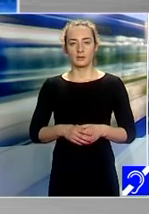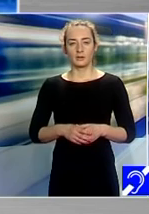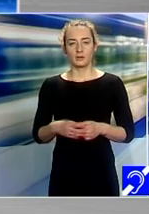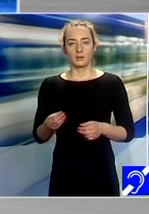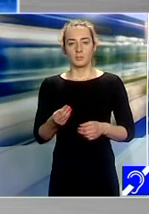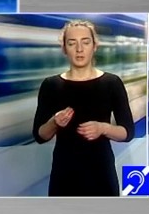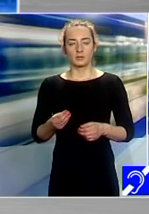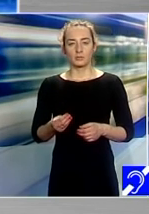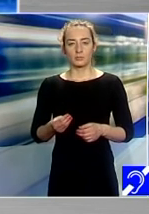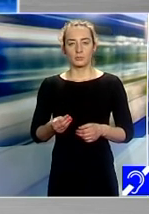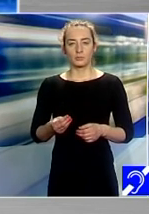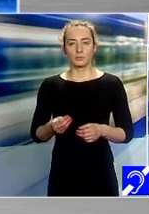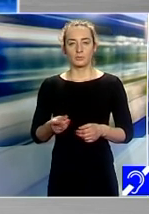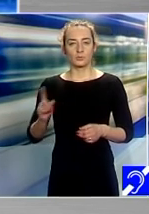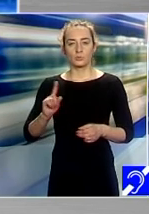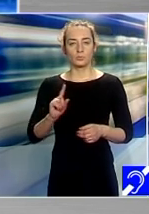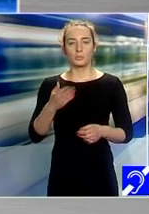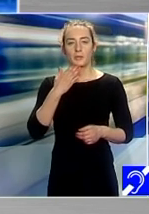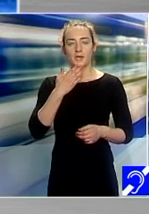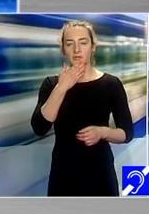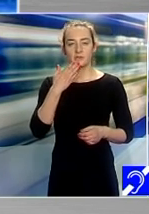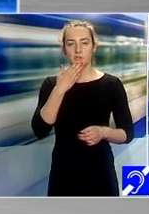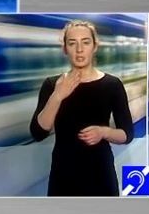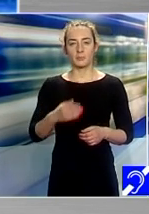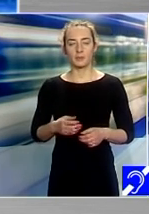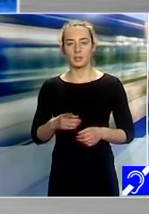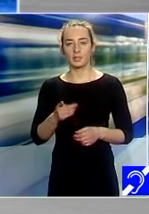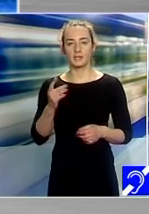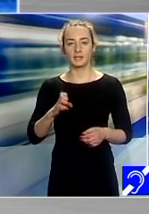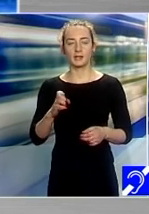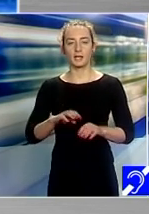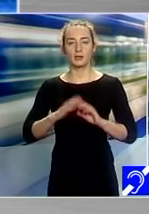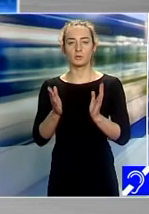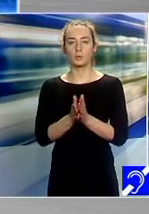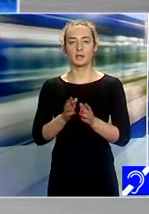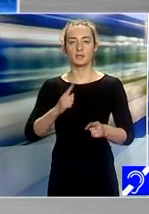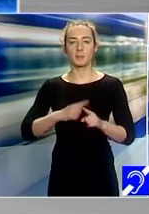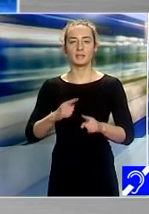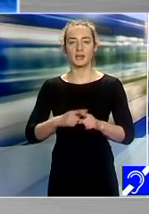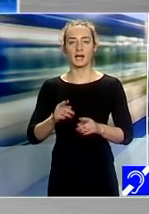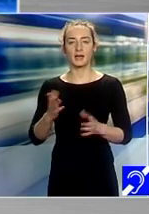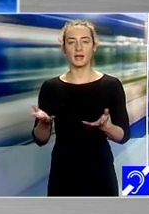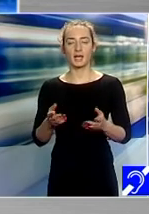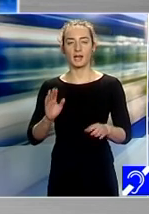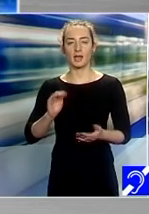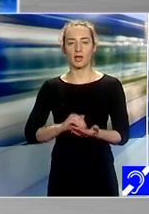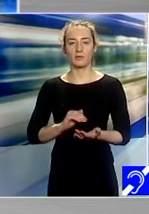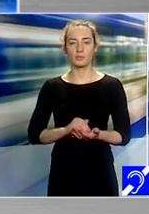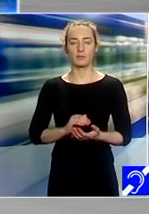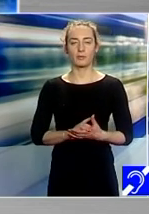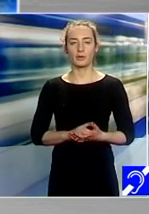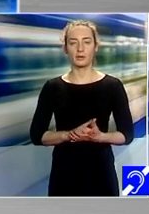Pentru că, în primul rând, încă nu beneficiem în cadrul programului de absolut toate materialele de care am avea nevoie. Pentru